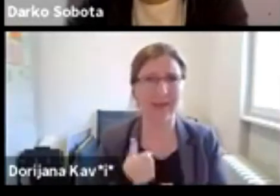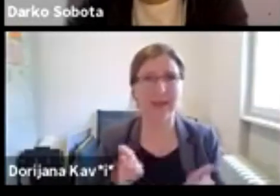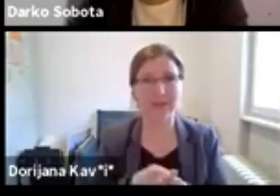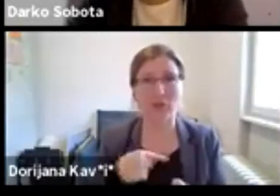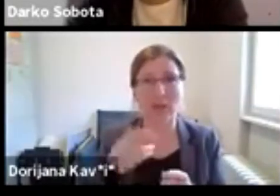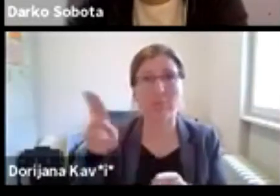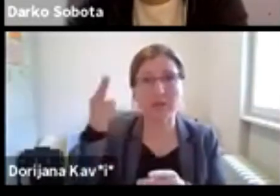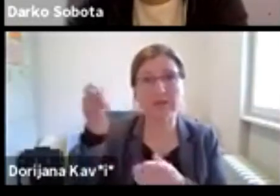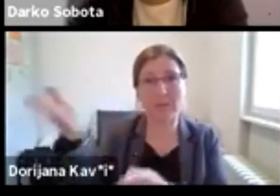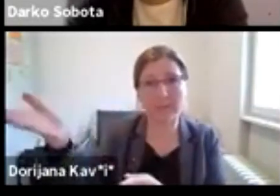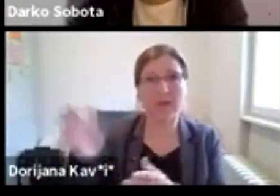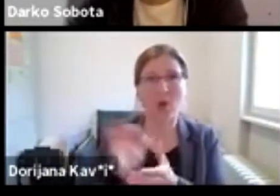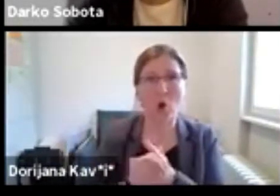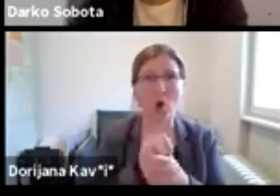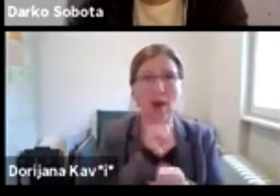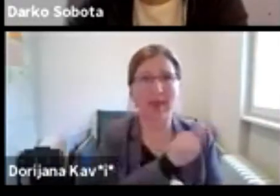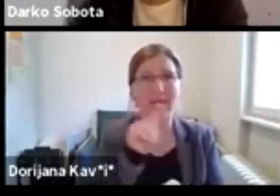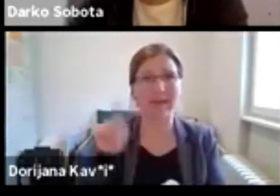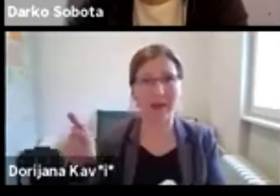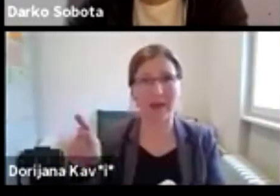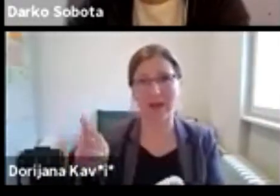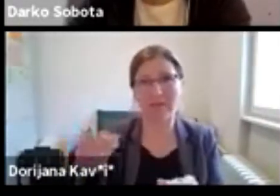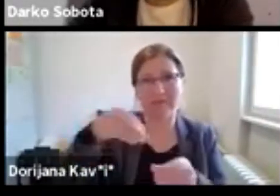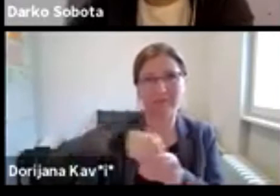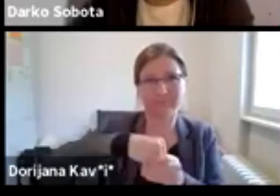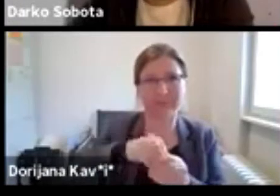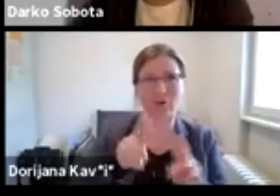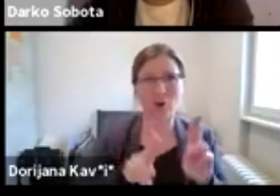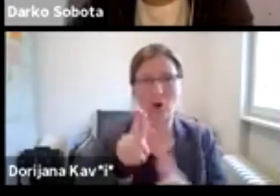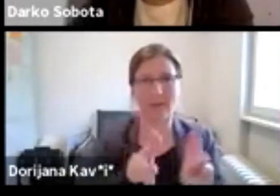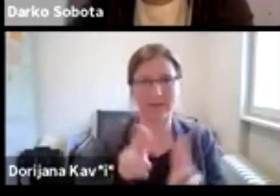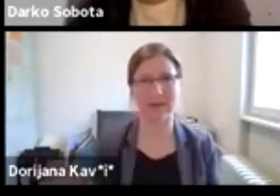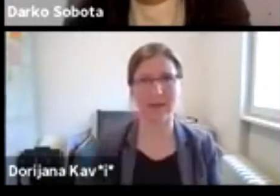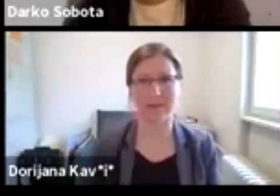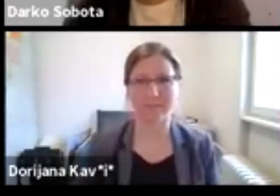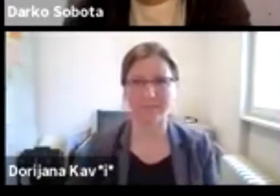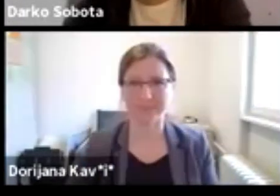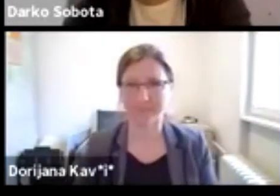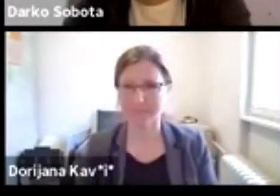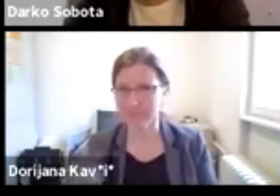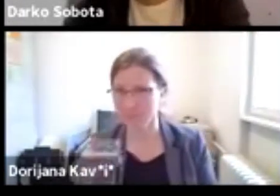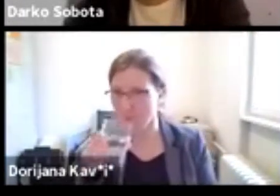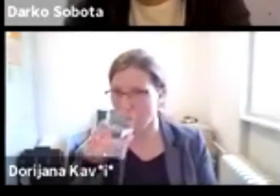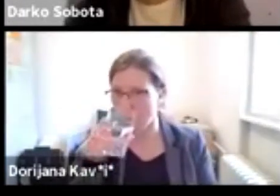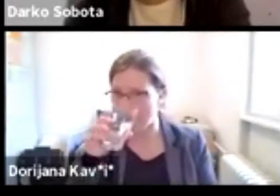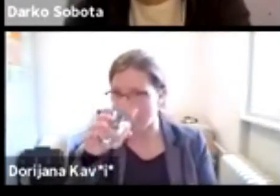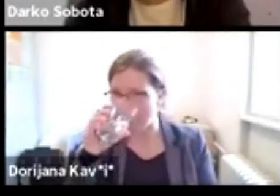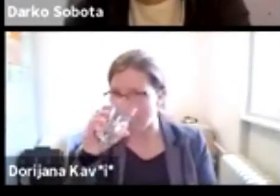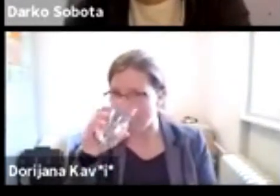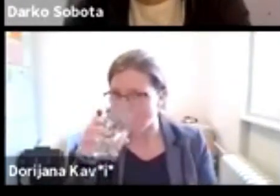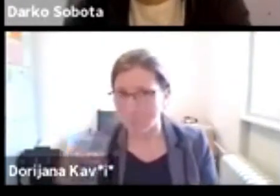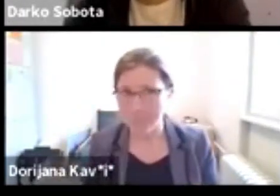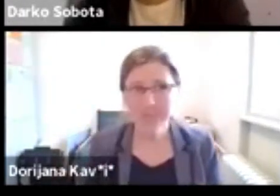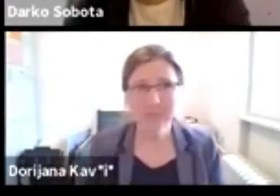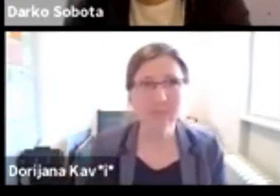da pače sa komentarom ako žele nešto nadodat, možda što sam ja izostavila. Evo. Vezano za ono zadnje što